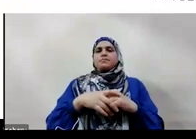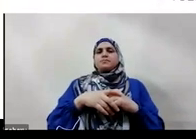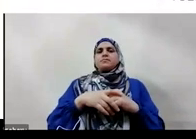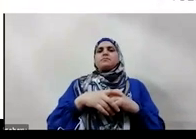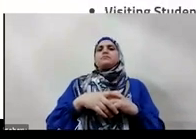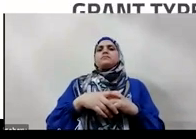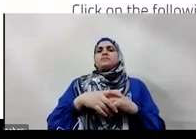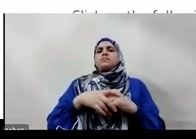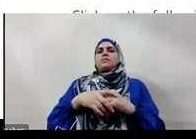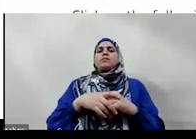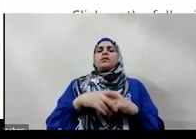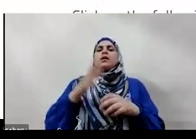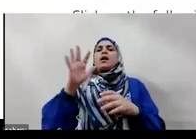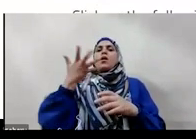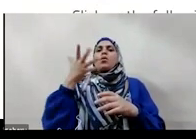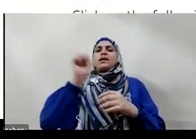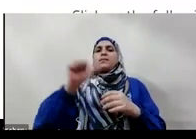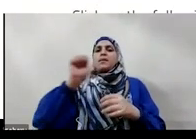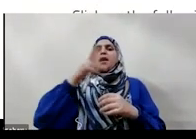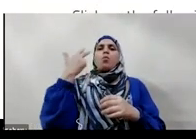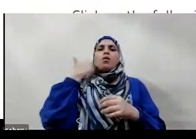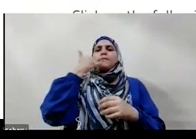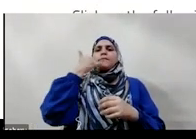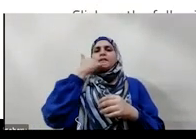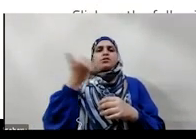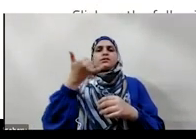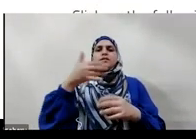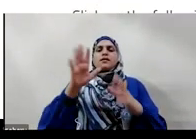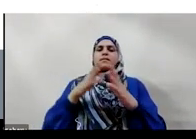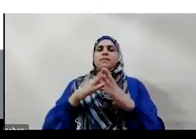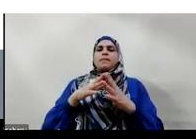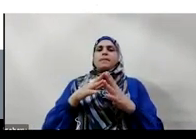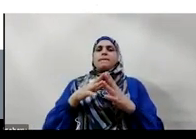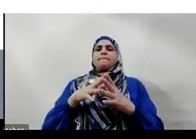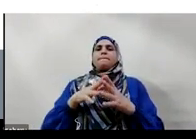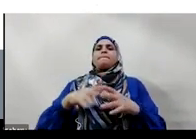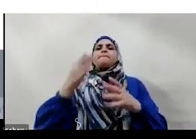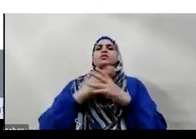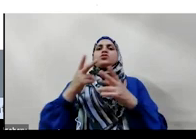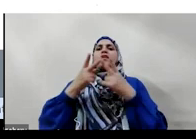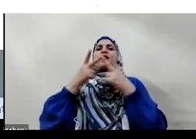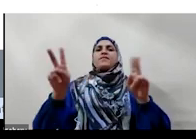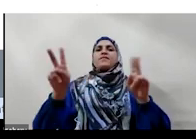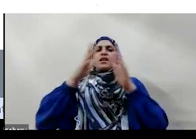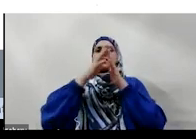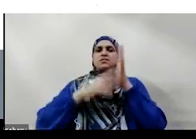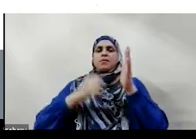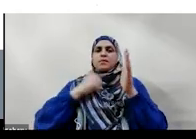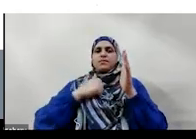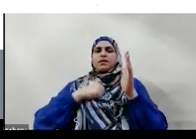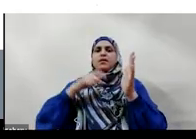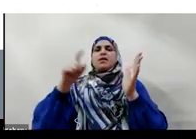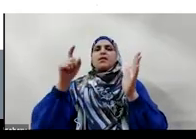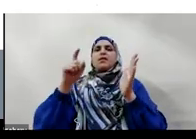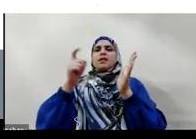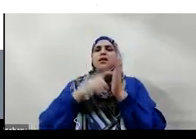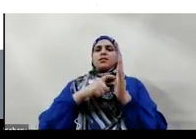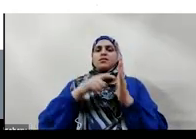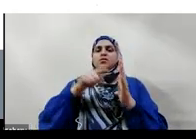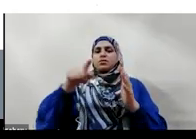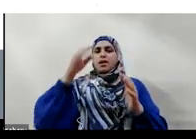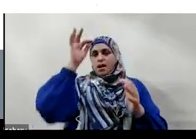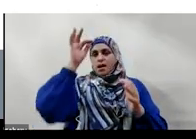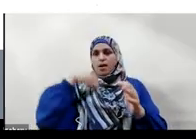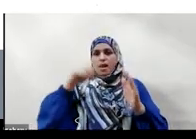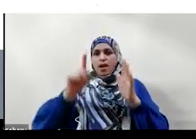من خلال الإيميل أو رقم التليفون. طيب عشان أبدأ الأبليكيشن بتاعي، هدوس لو أنا أول